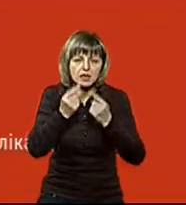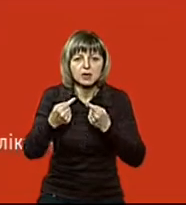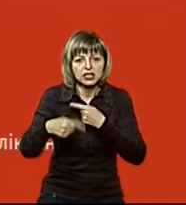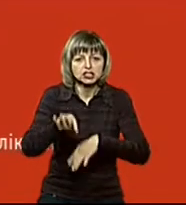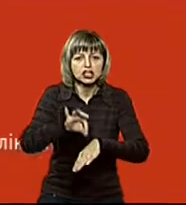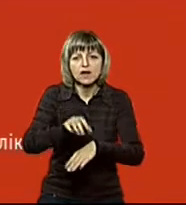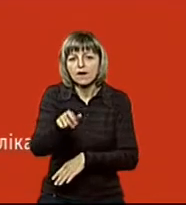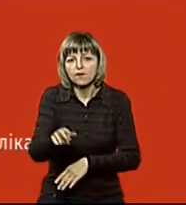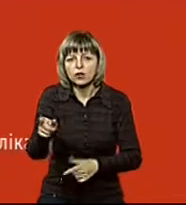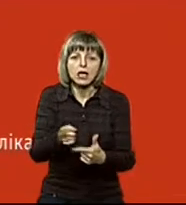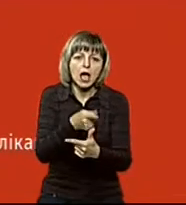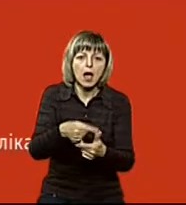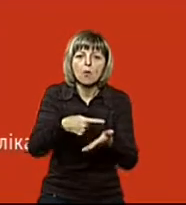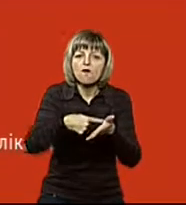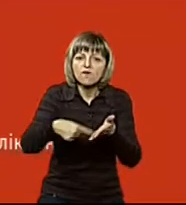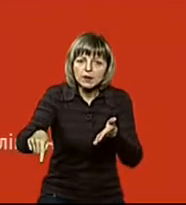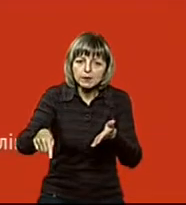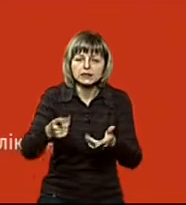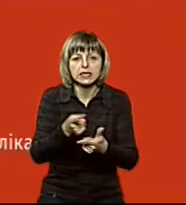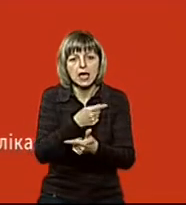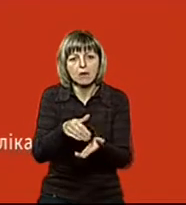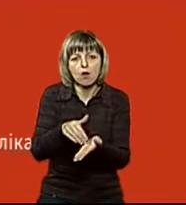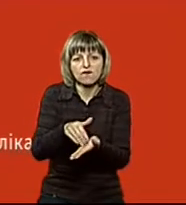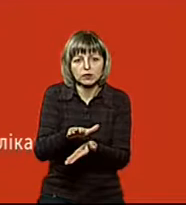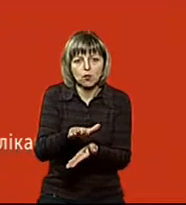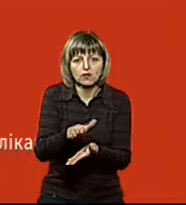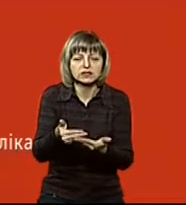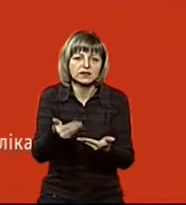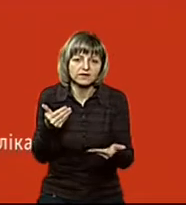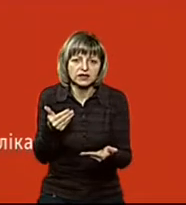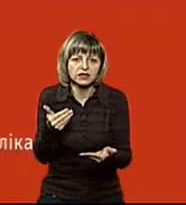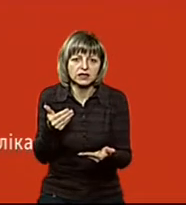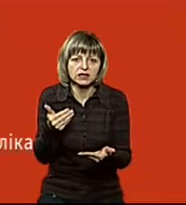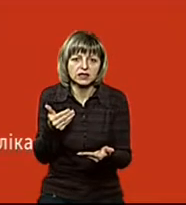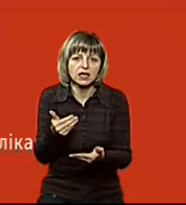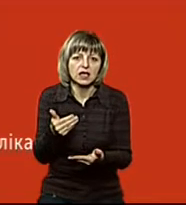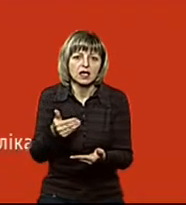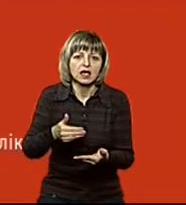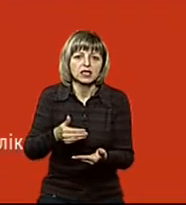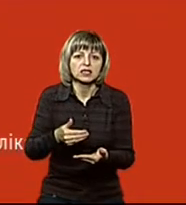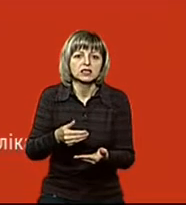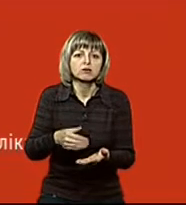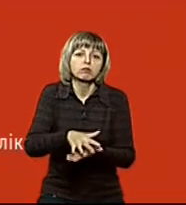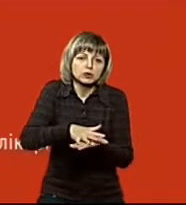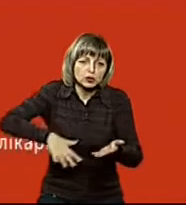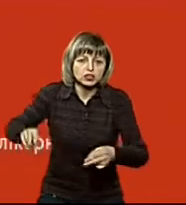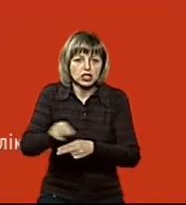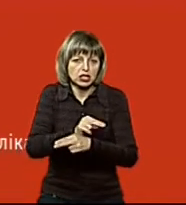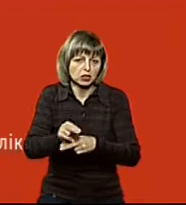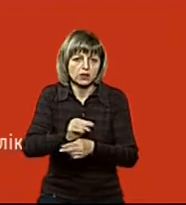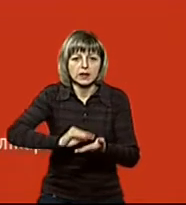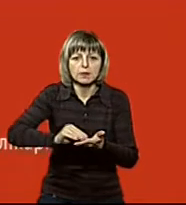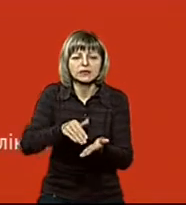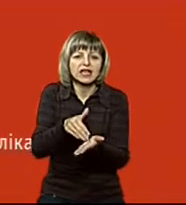хворих або виписані, або відмовилися від, ну, правильного лікування. Написали відмову від лікування